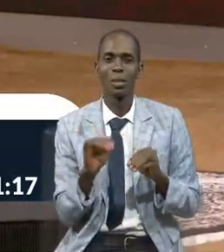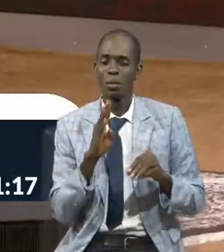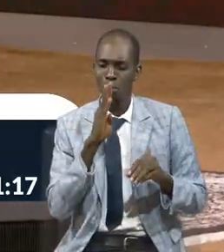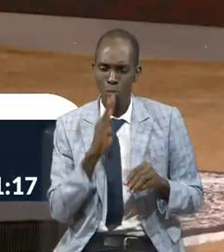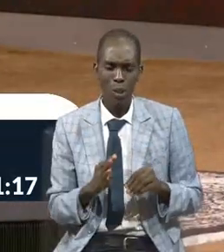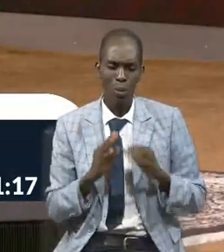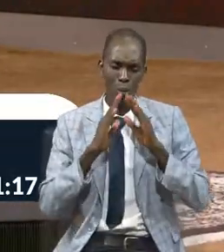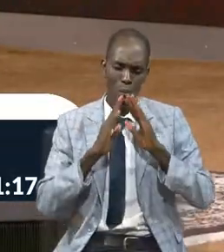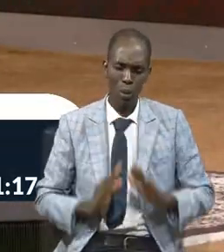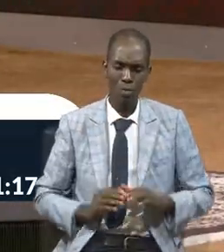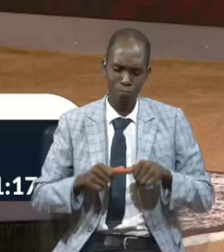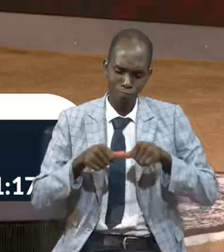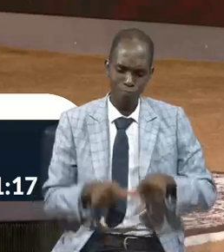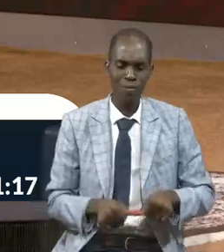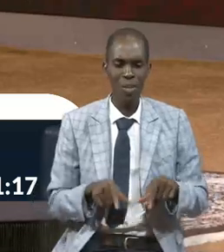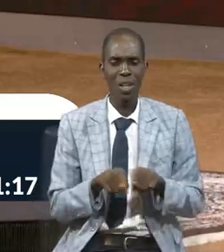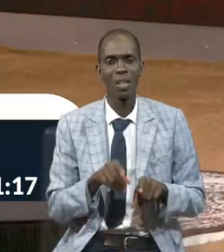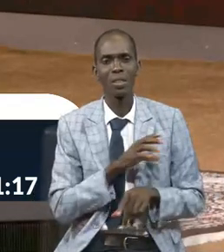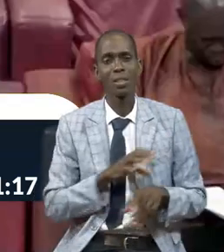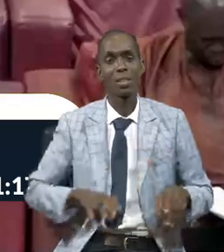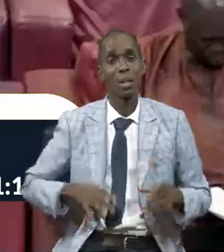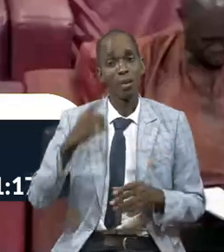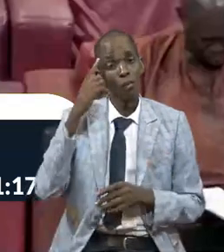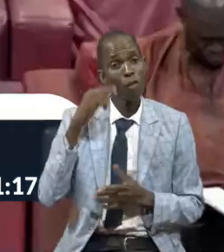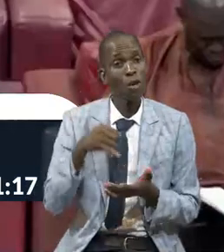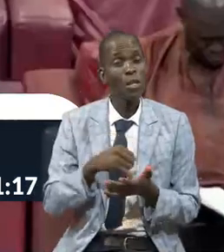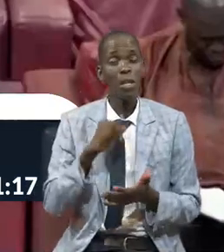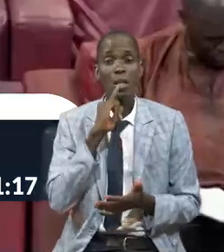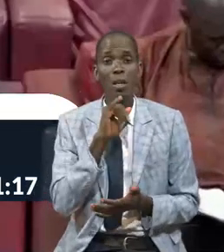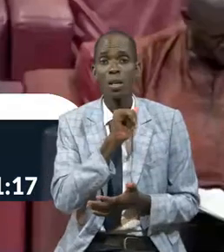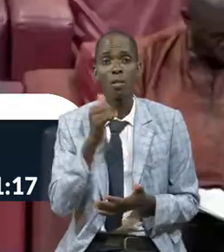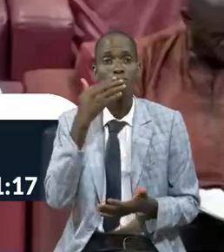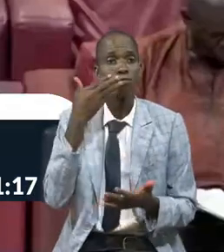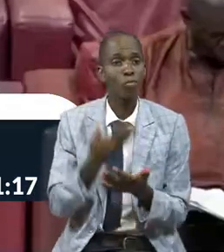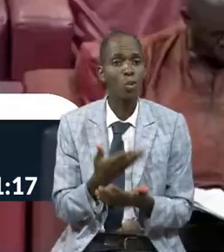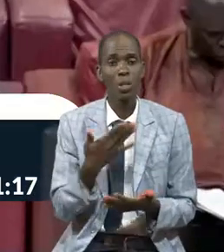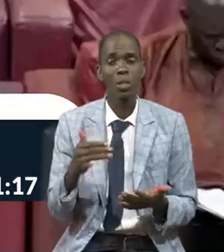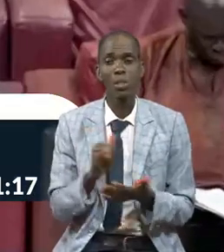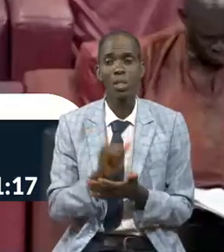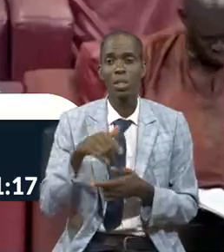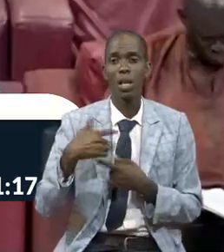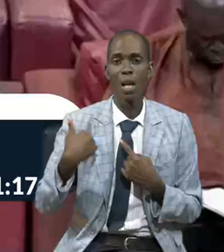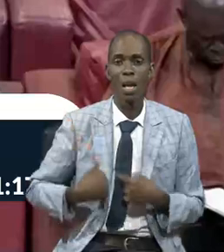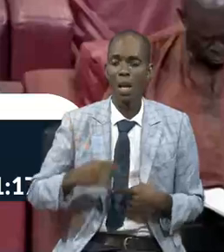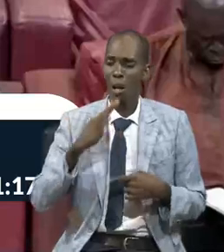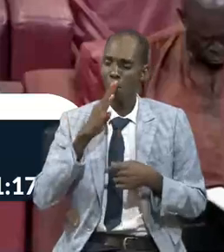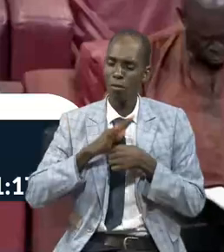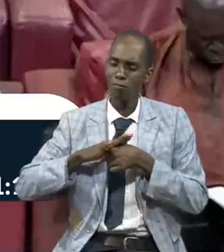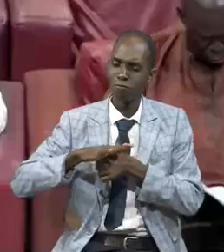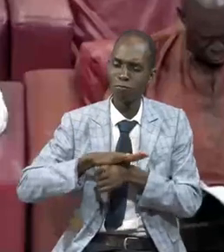Soyez stable comme Christ, car il est bon que le cœur soit affermi par la